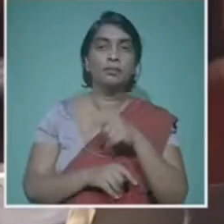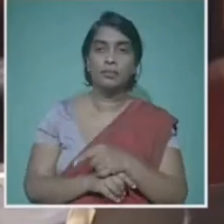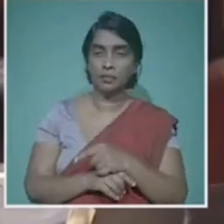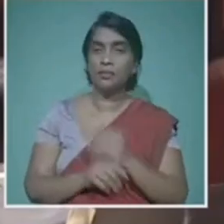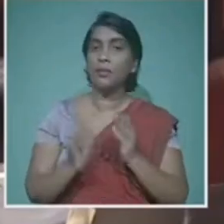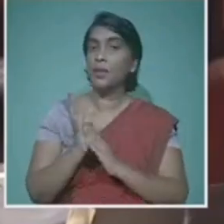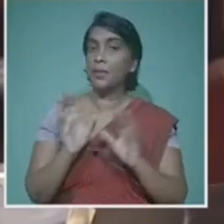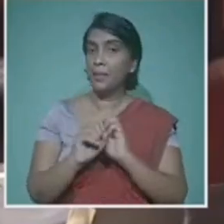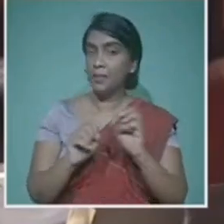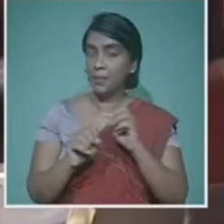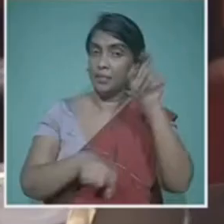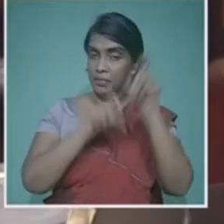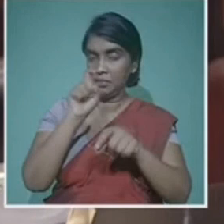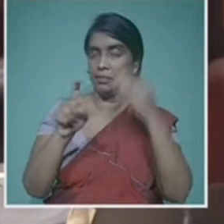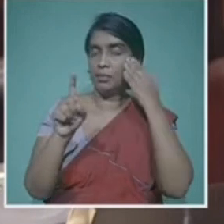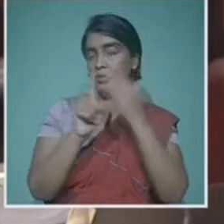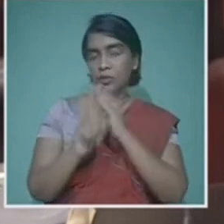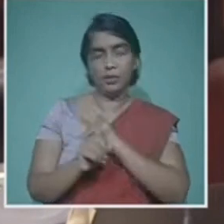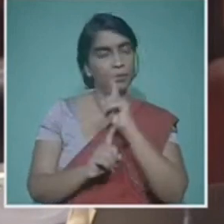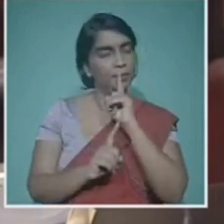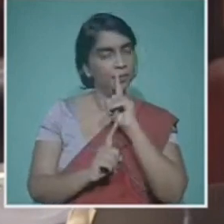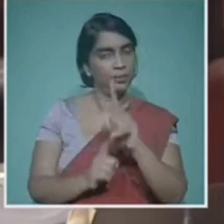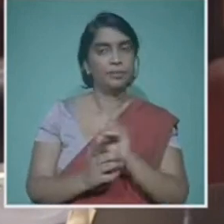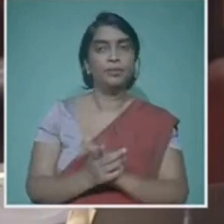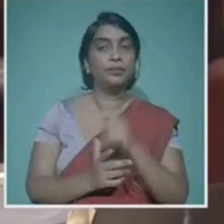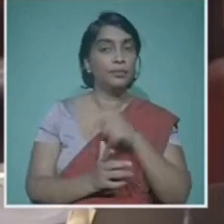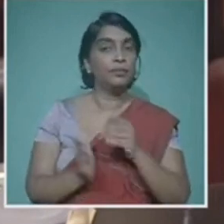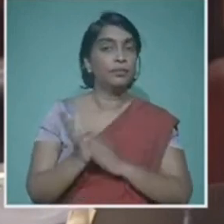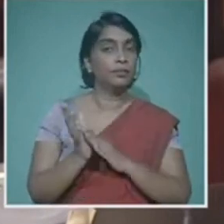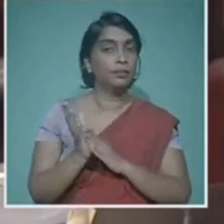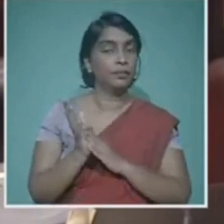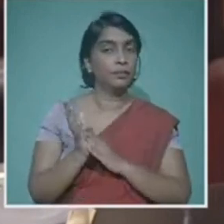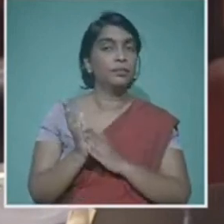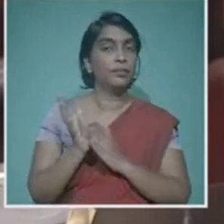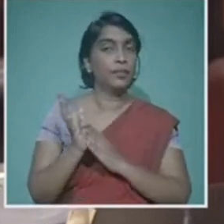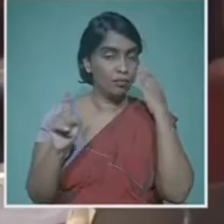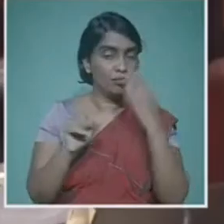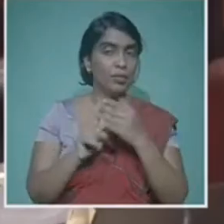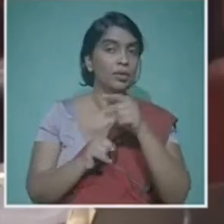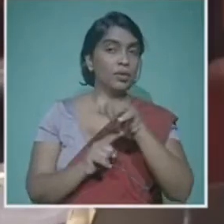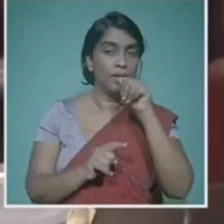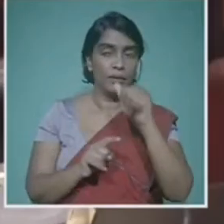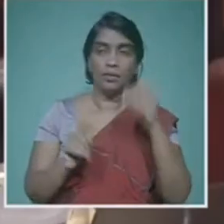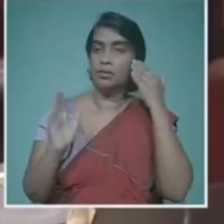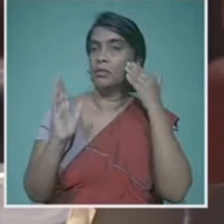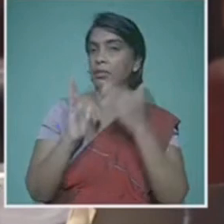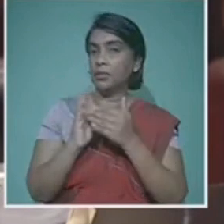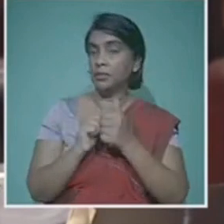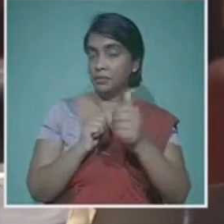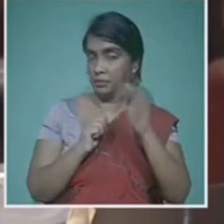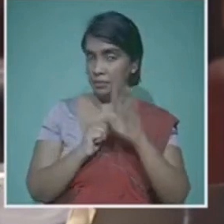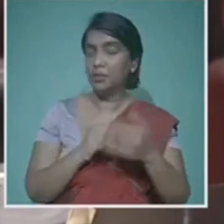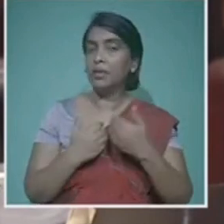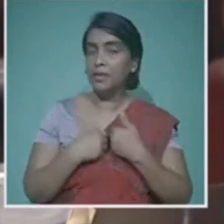சில கருத்துக்களை சொல்லலாம் என்று நினைக்கின்றேன். நீங்கள் அந்த ஊடகம் சம்பந்தமாக கரிசனை கொண்டவர் என்ற அடிப்படையில் எங்களோட ஊடகவியலாளர் மிகவும்